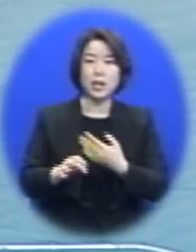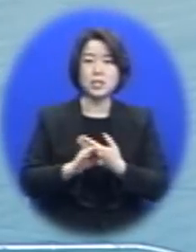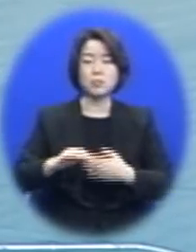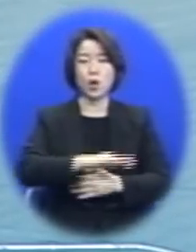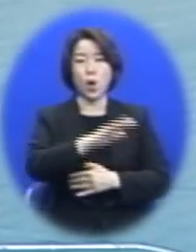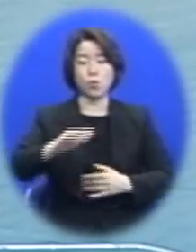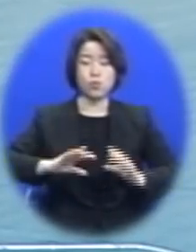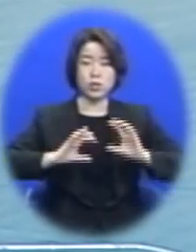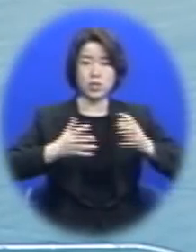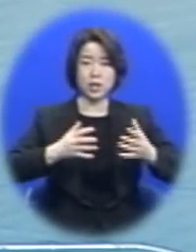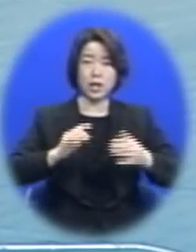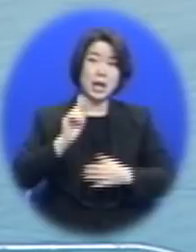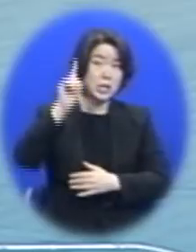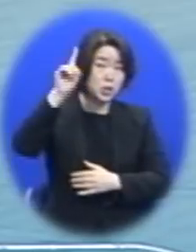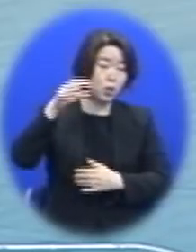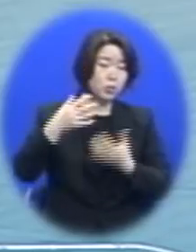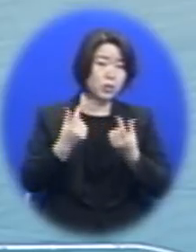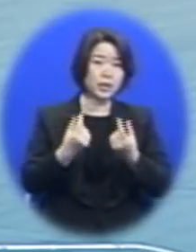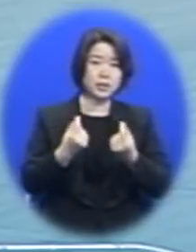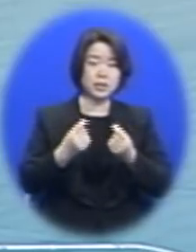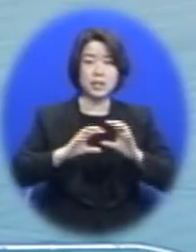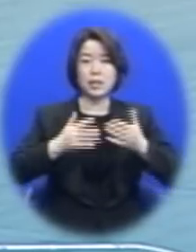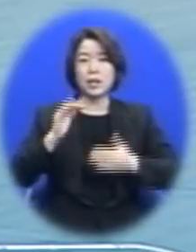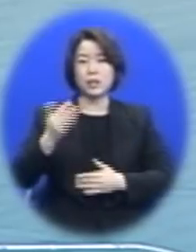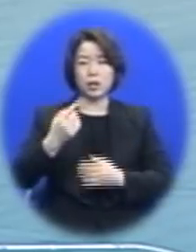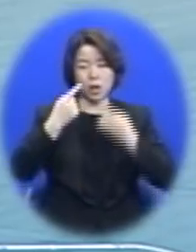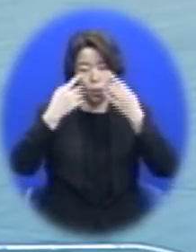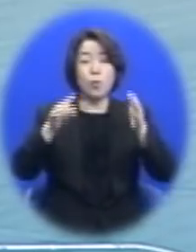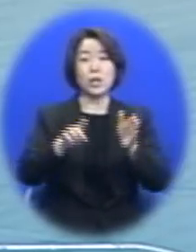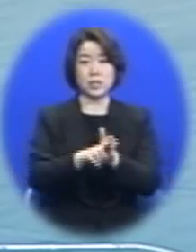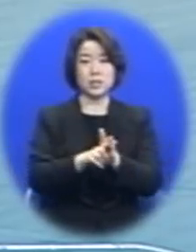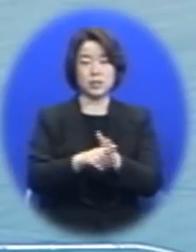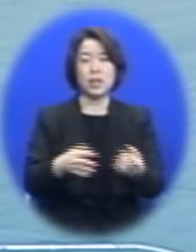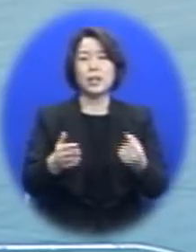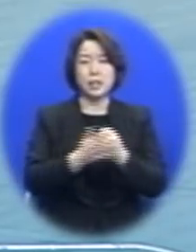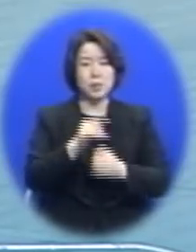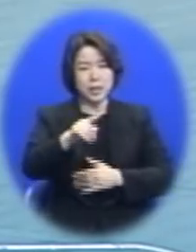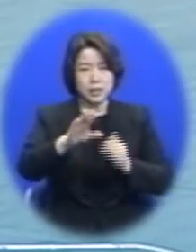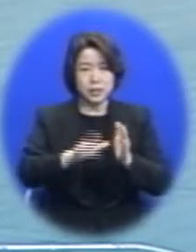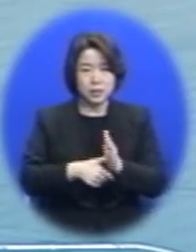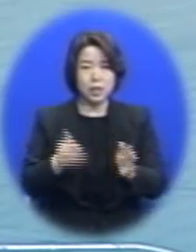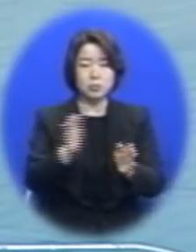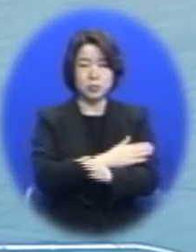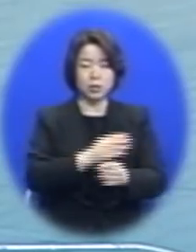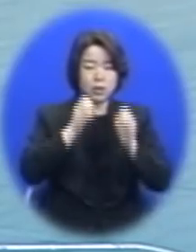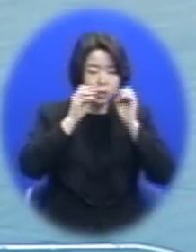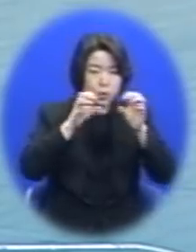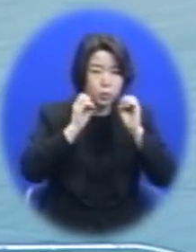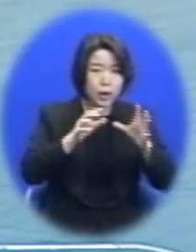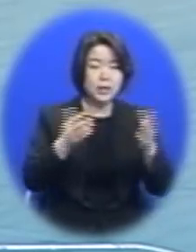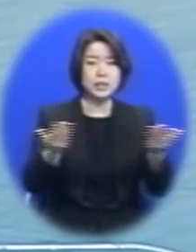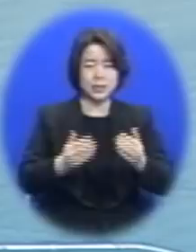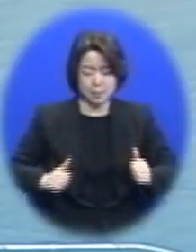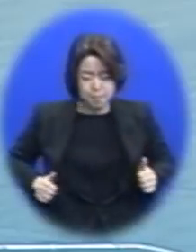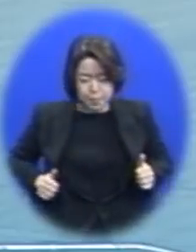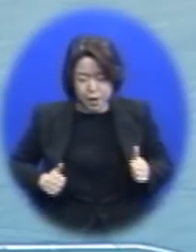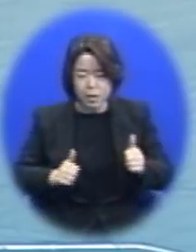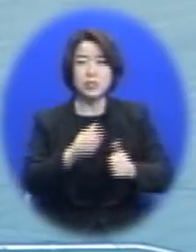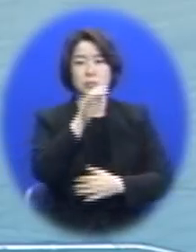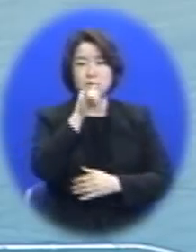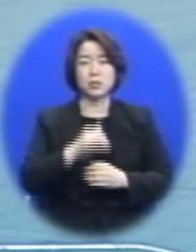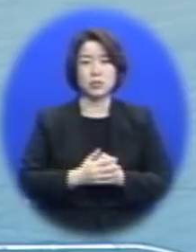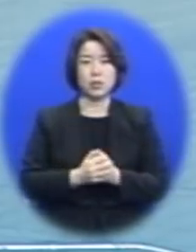가 될 수 있다고 확신했다 때요 그래서 그때부터 하여튼 전도하는 일에 열심 을 달